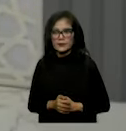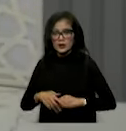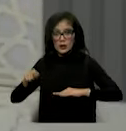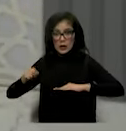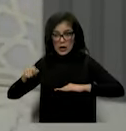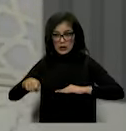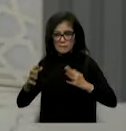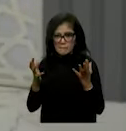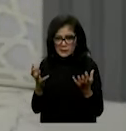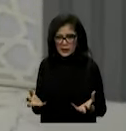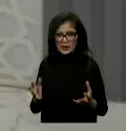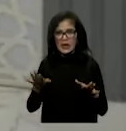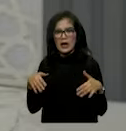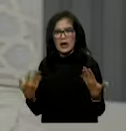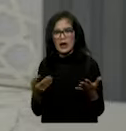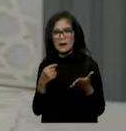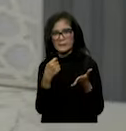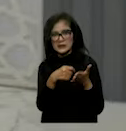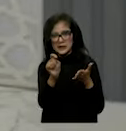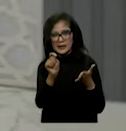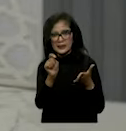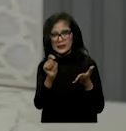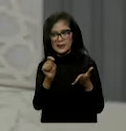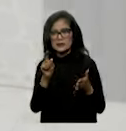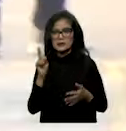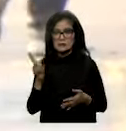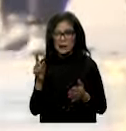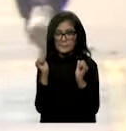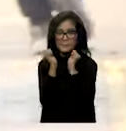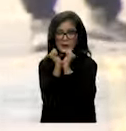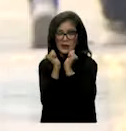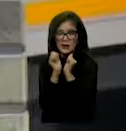kan bukan sesuatu yang bisa dibilang pidana sehingga.